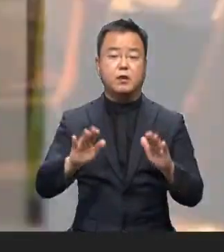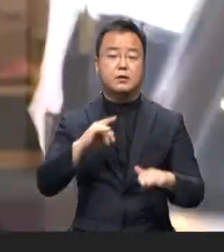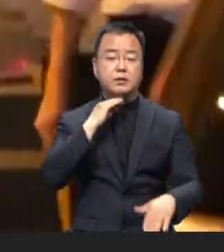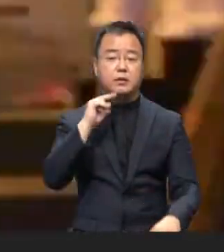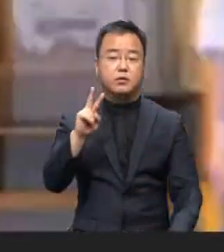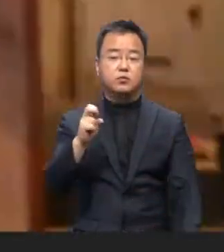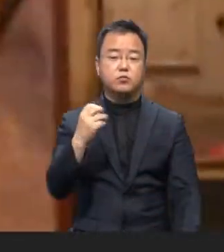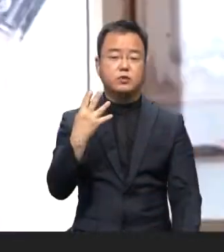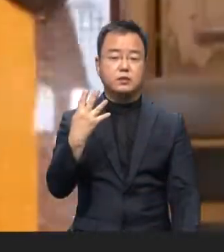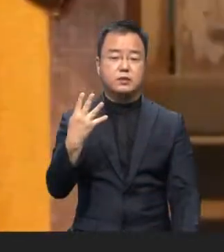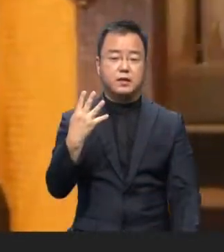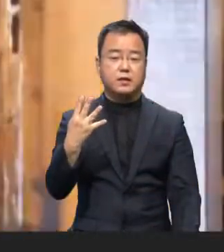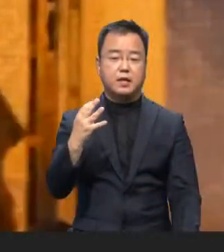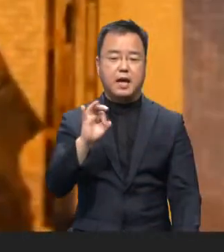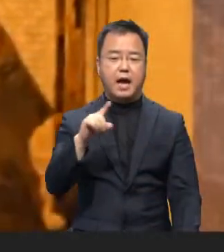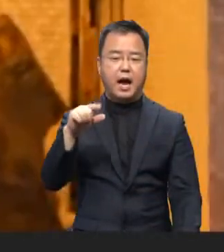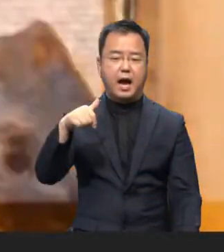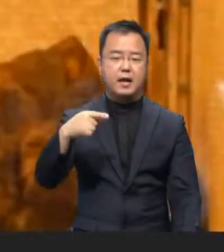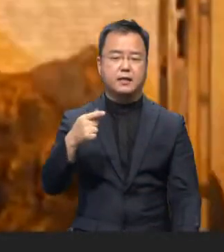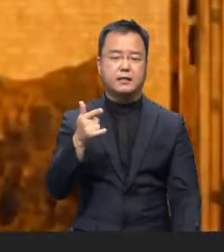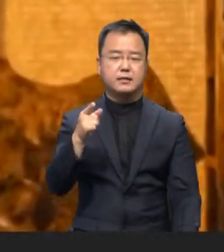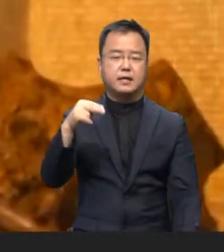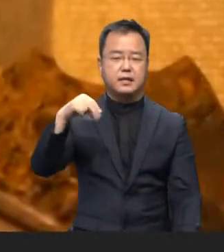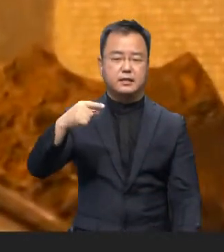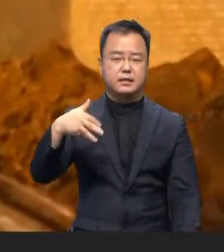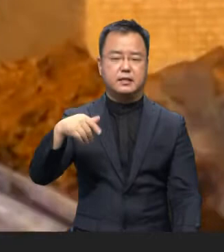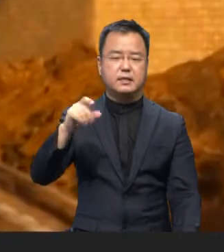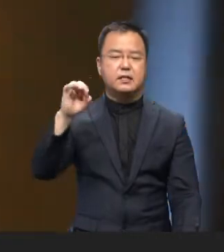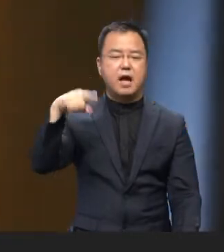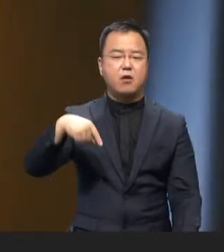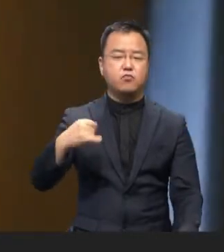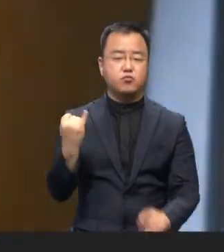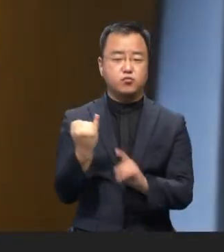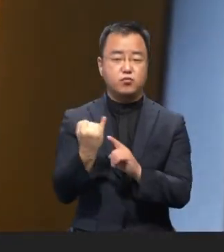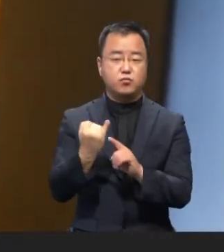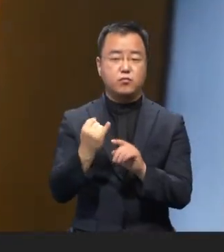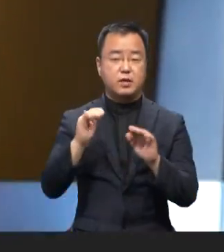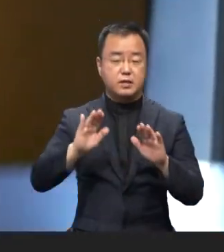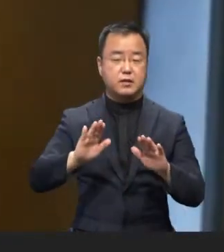운동가 아그네스 차우가 가장 먼저 현실판 뮬란으로 떠올랐죠.